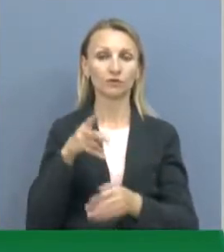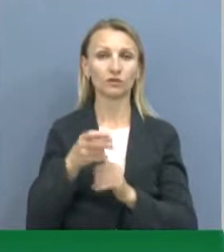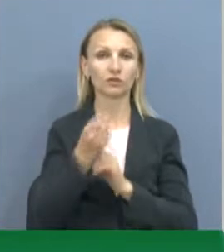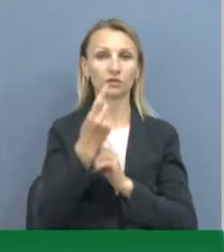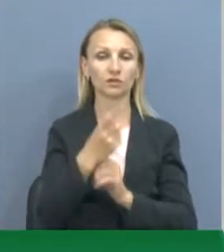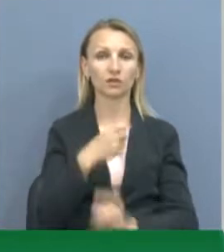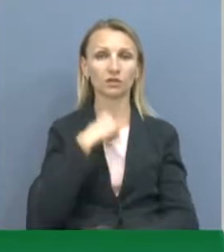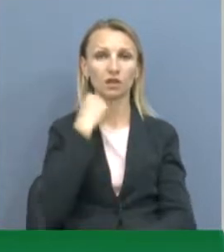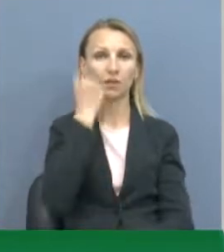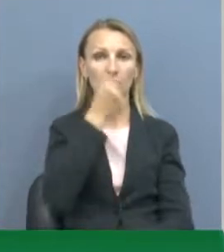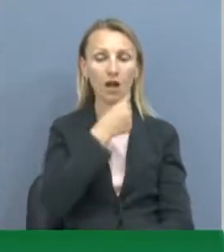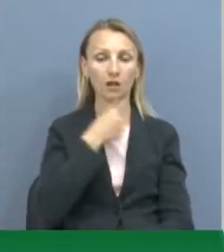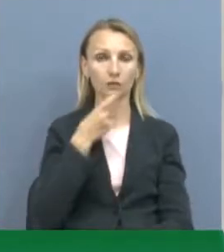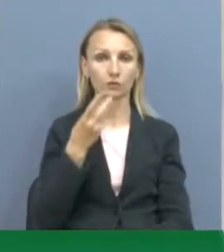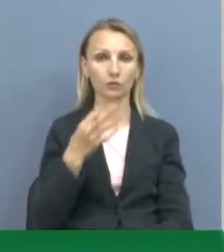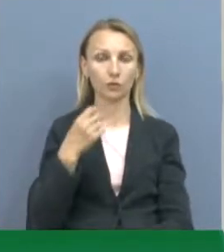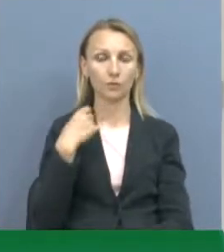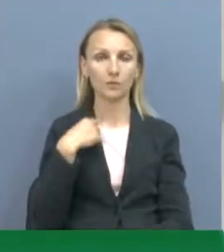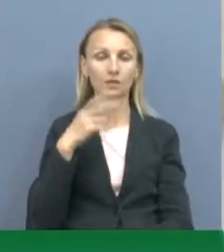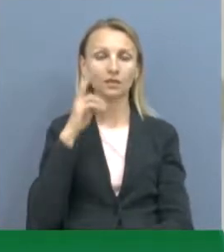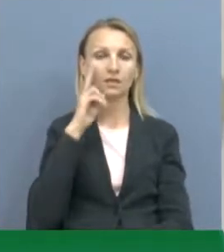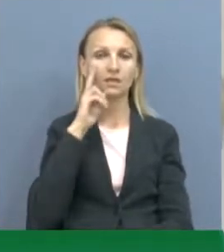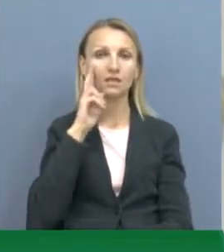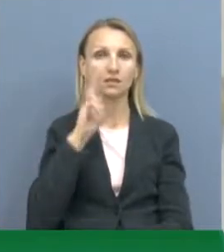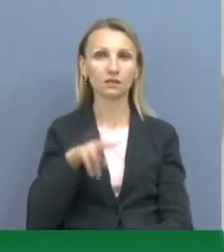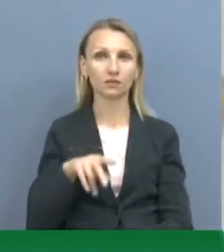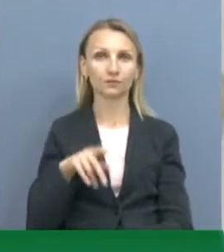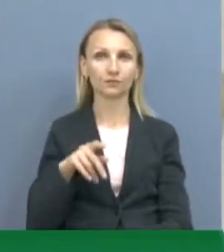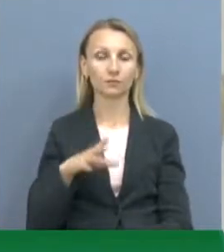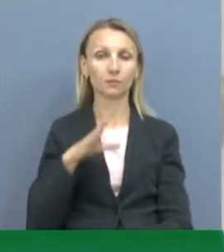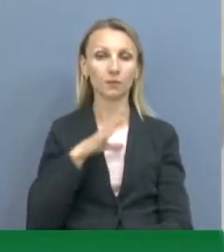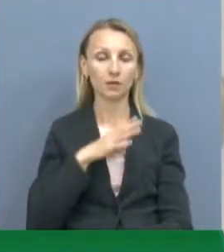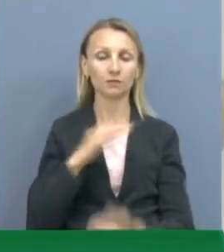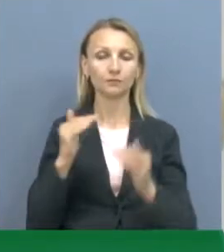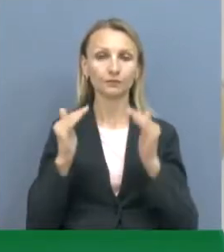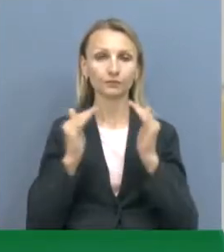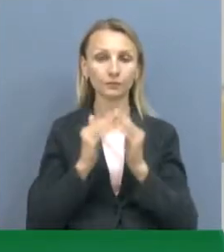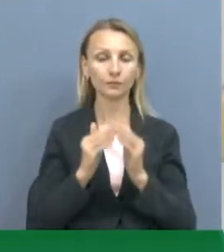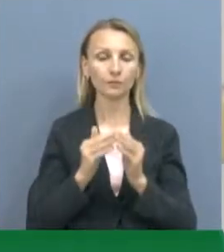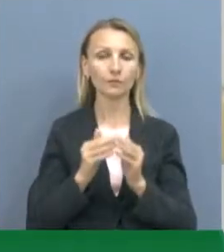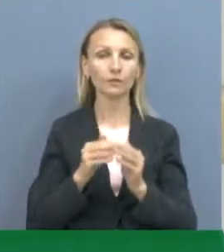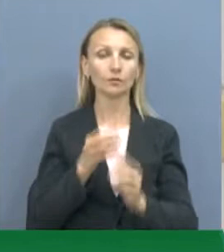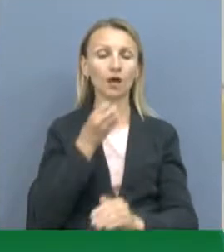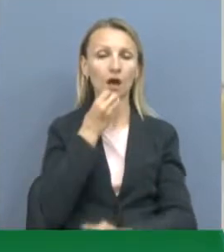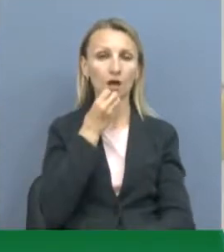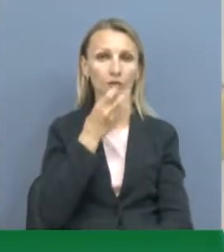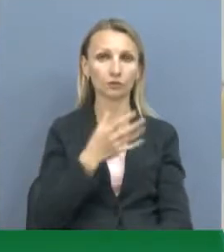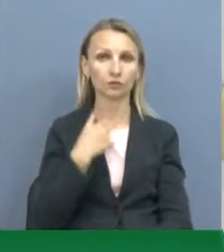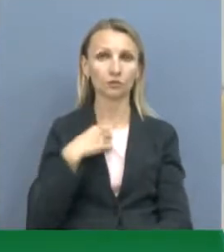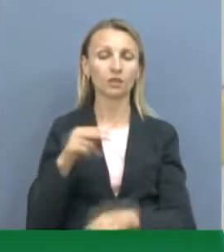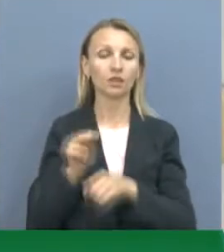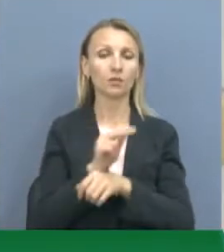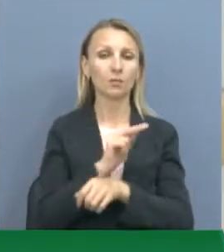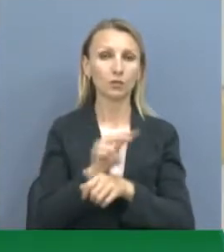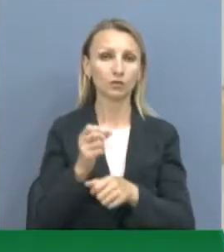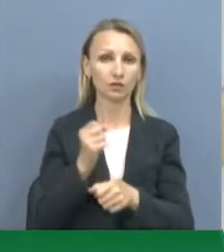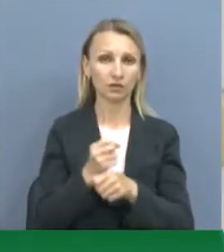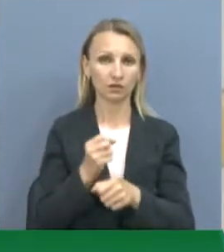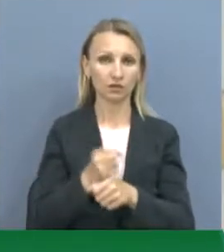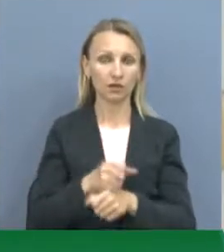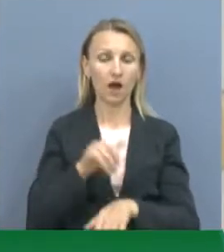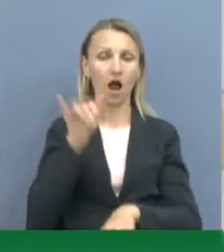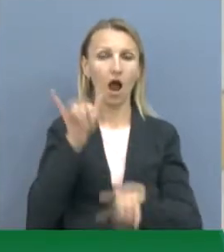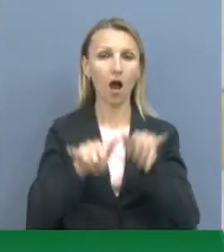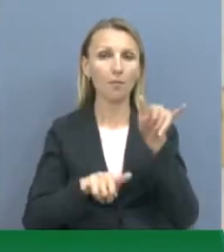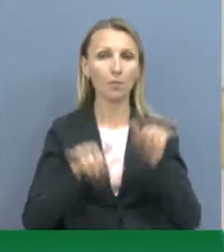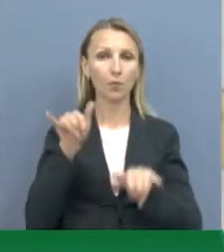не знали, что, ну как, была в хорошем состоянии. Мы здесь сделали ремонт, обои все поклеили. И